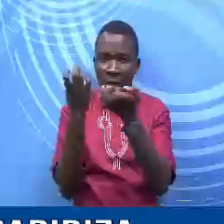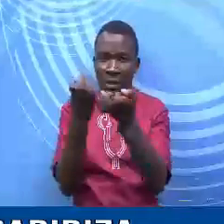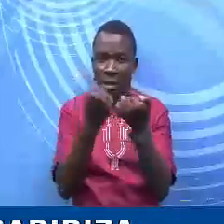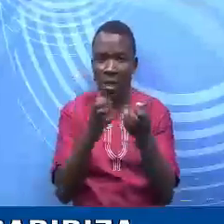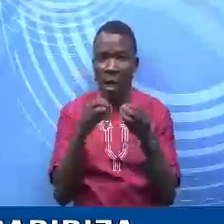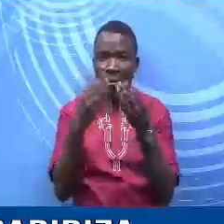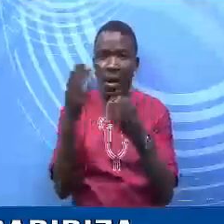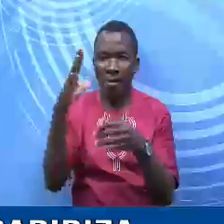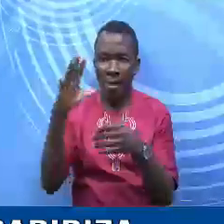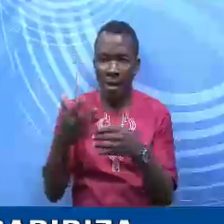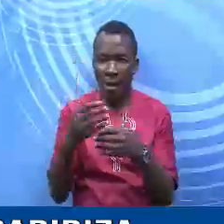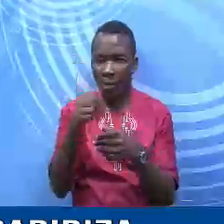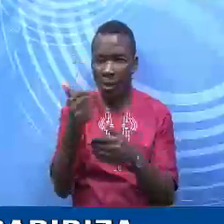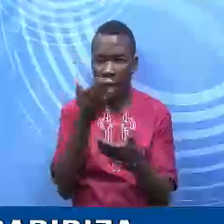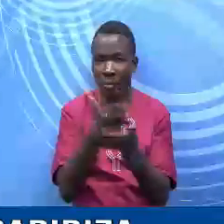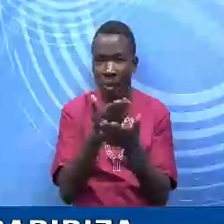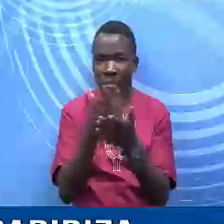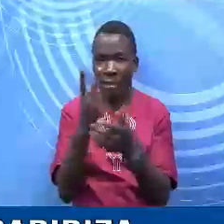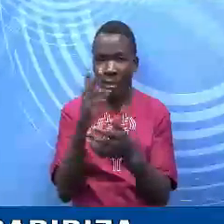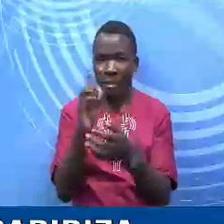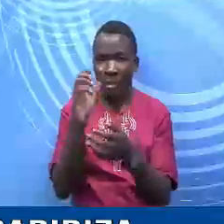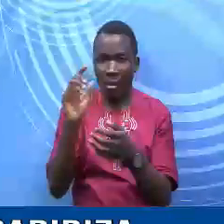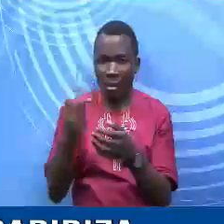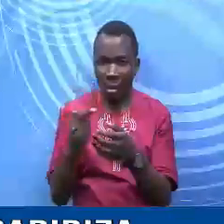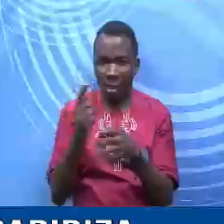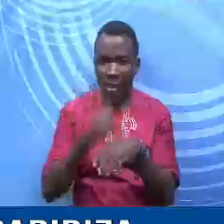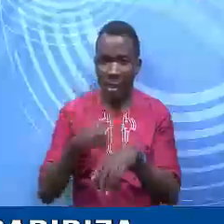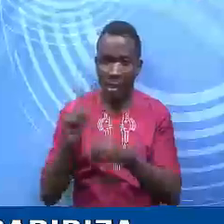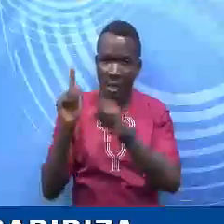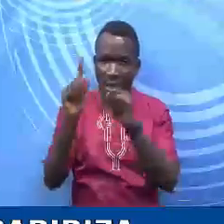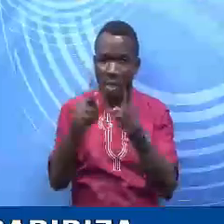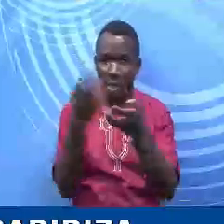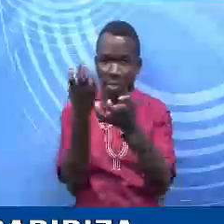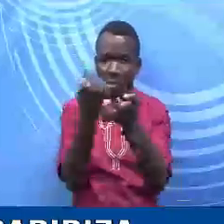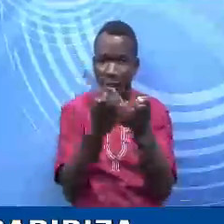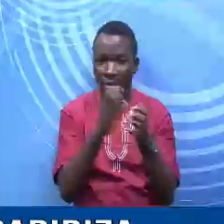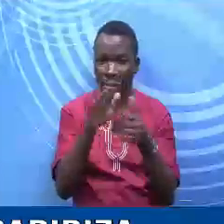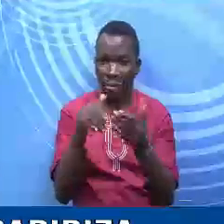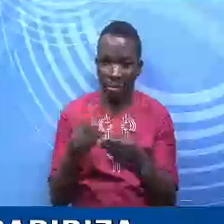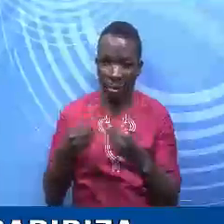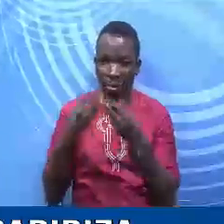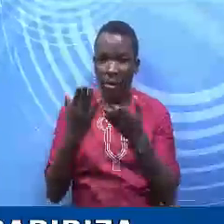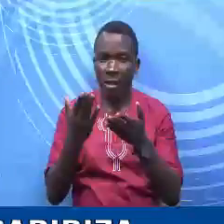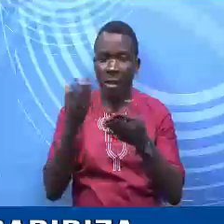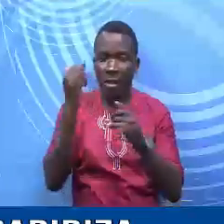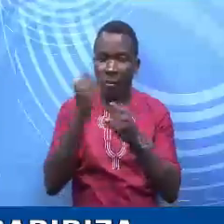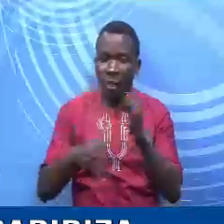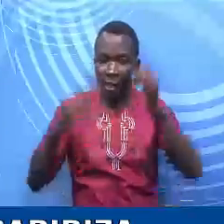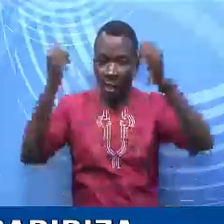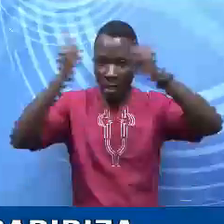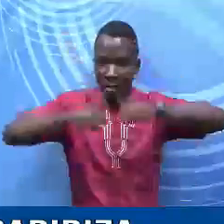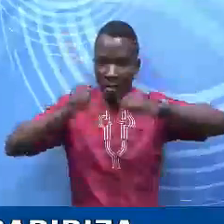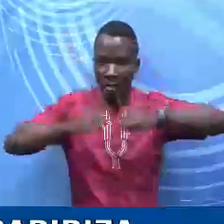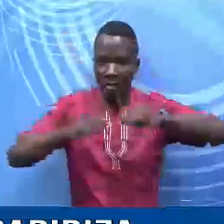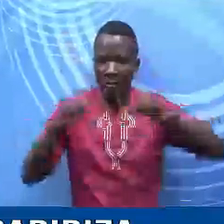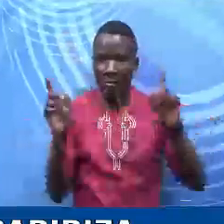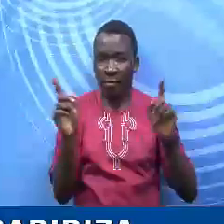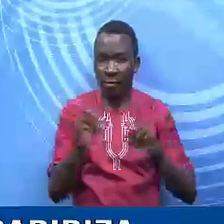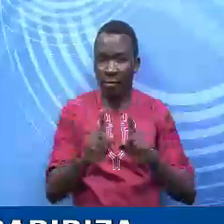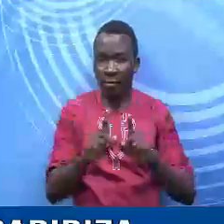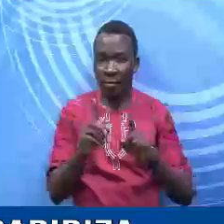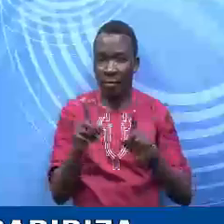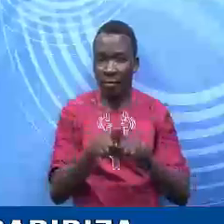ndamusaba 2020 ngo kuki yagiye gusaba we bayamuha, ariko byaje kurangira batumvikanye ku giciro. Aho yavuze ko umwana